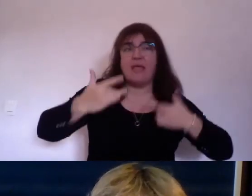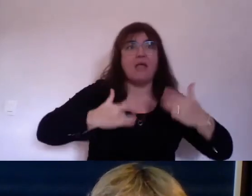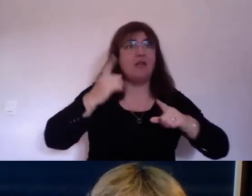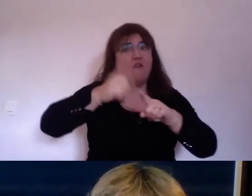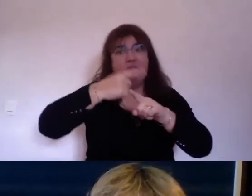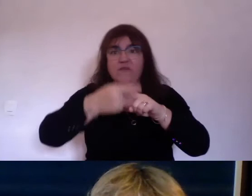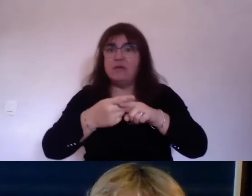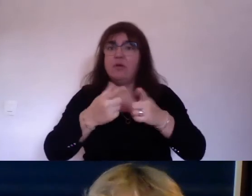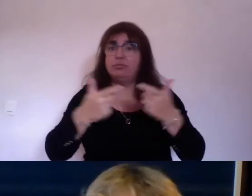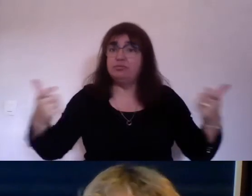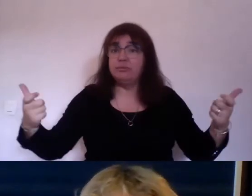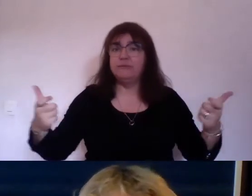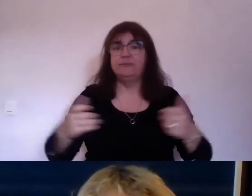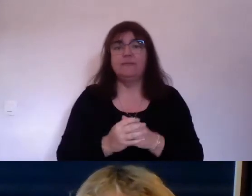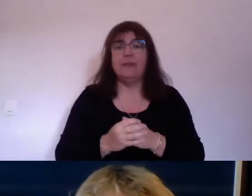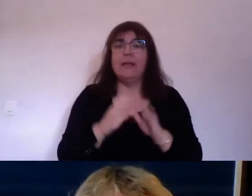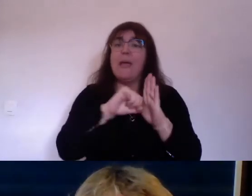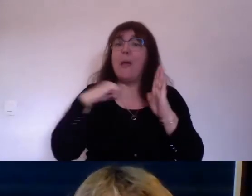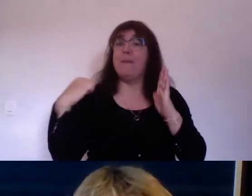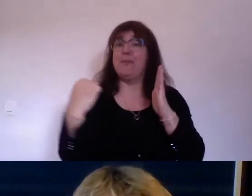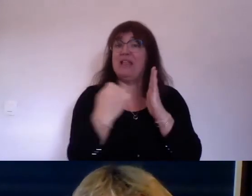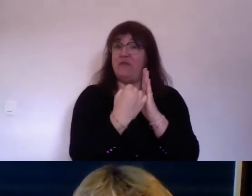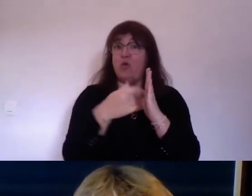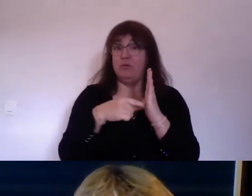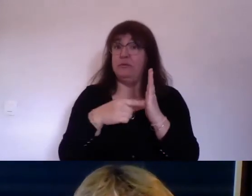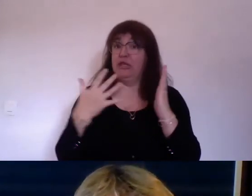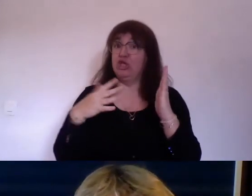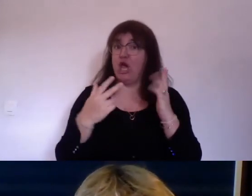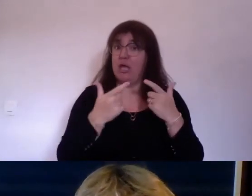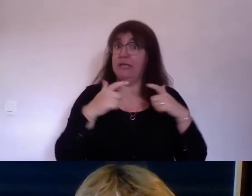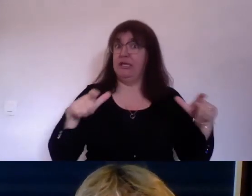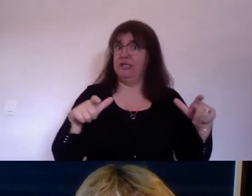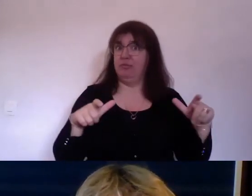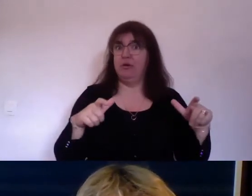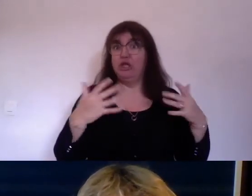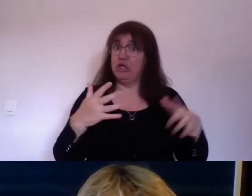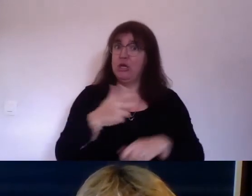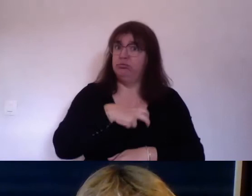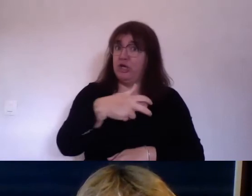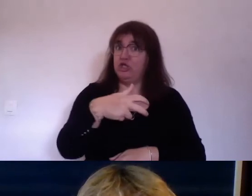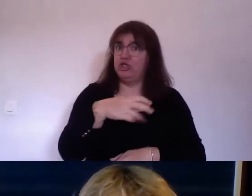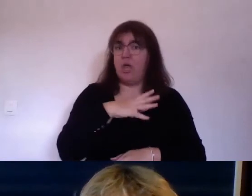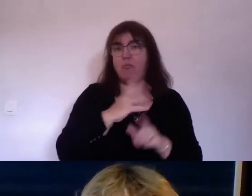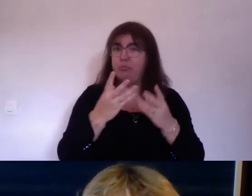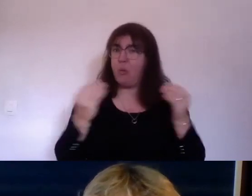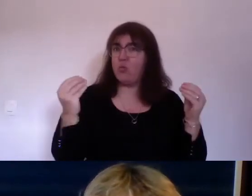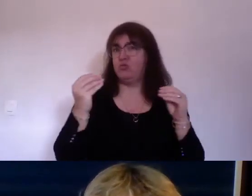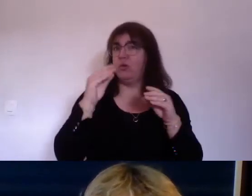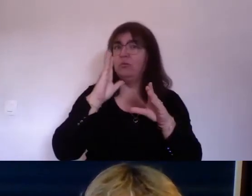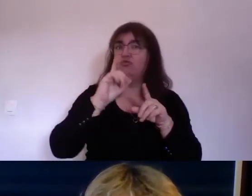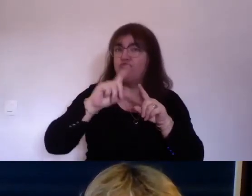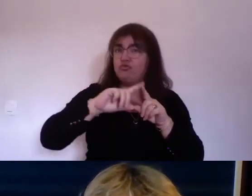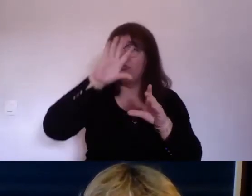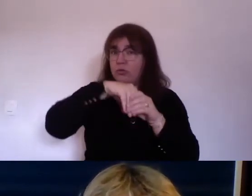Cette plateforme est en cours de... Elle est déjà disponible, évidemment, et déjà très riche. Elle continue à être